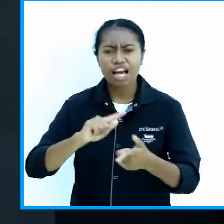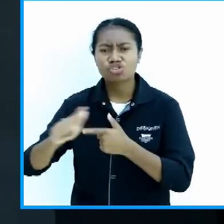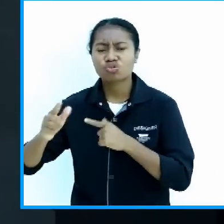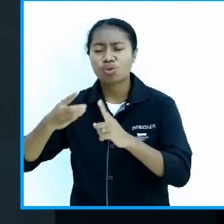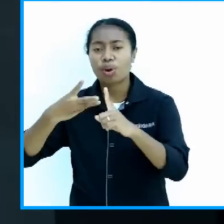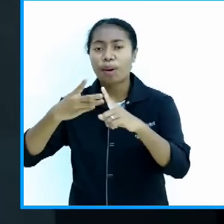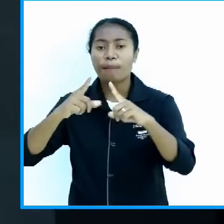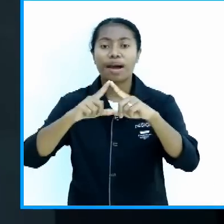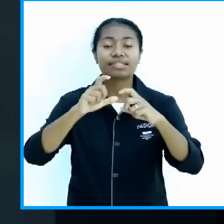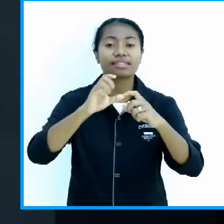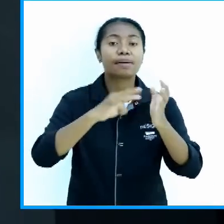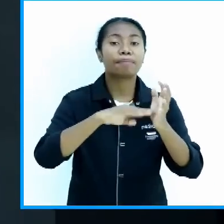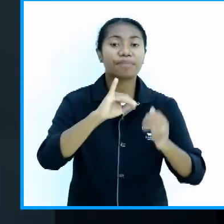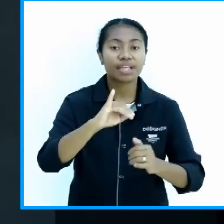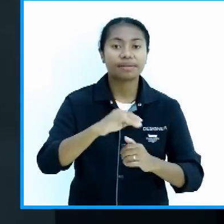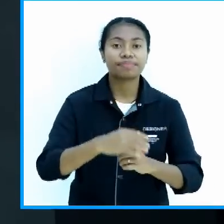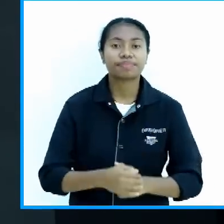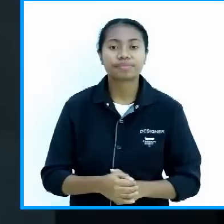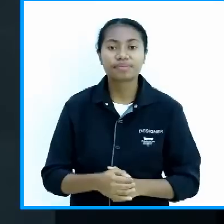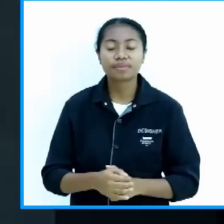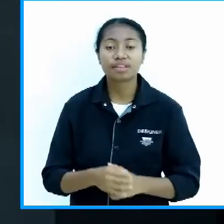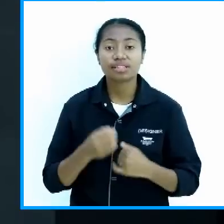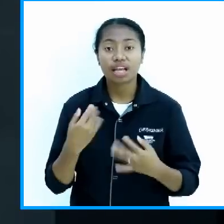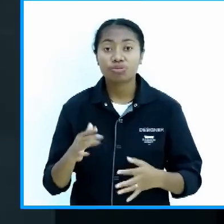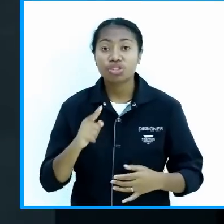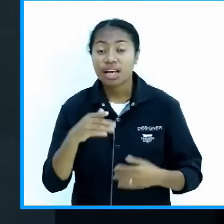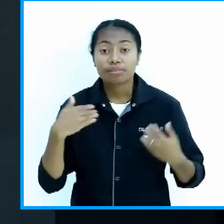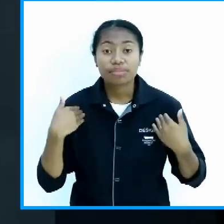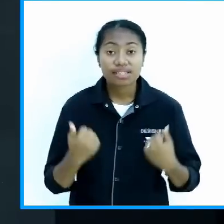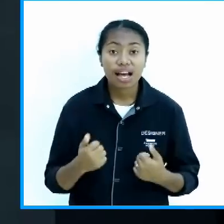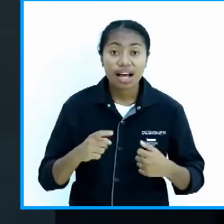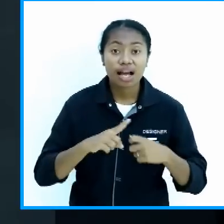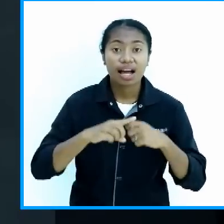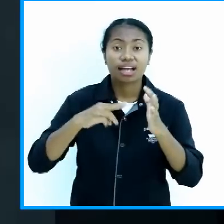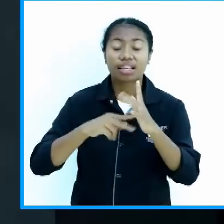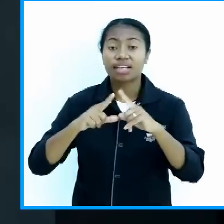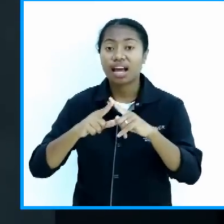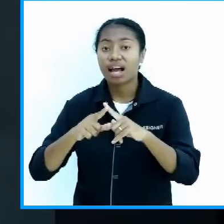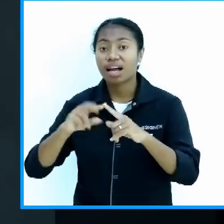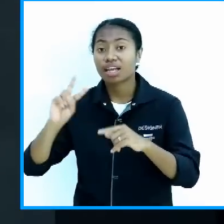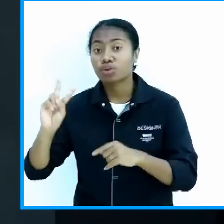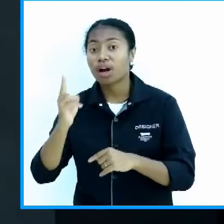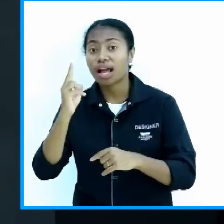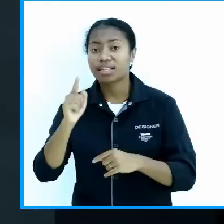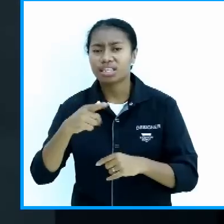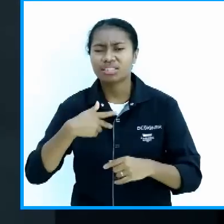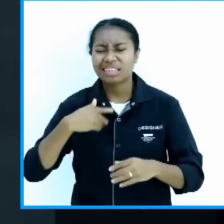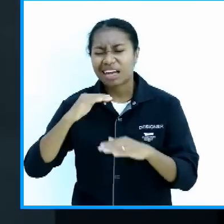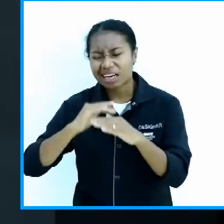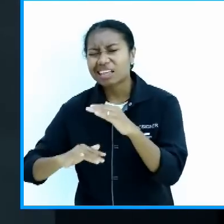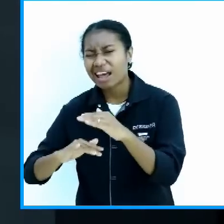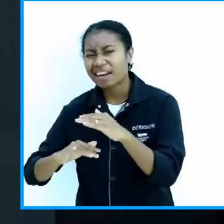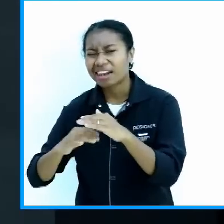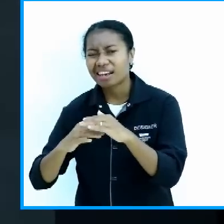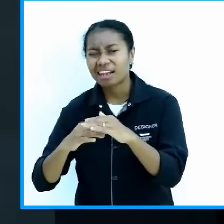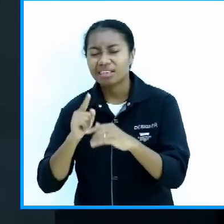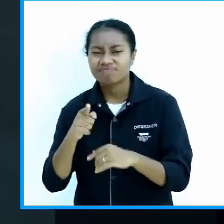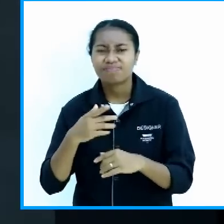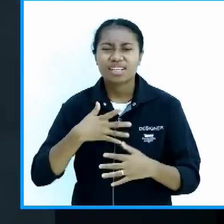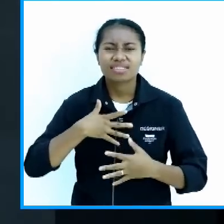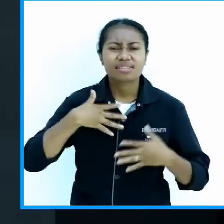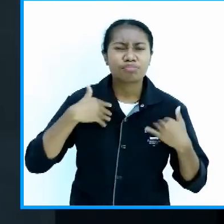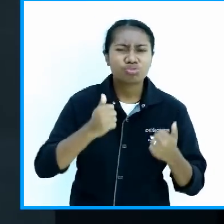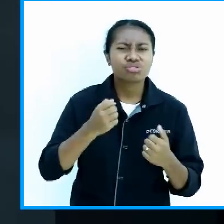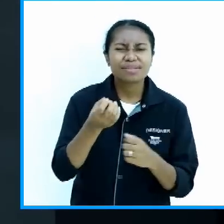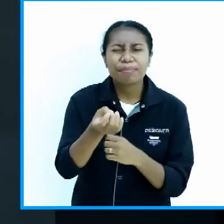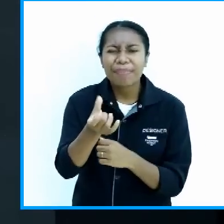divaksin, sekalipun dia bisa kena lagi, kena kedua itu akan sangat ringan. Sembuhnya lebih cepat, gejalanya sangat minimal. Ya, jadi itu kurang